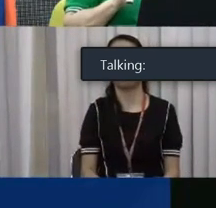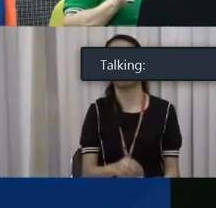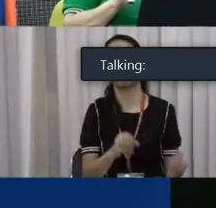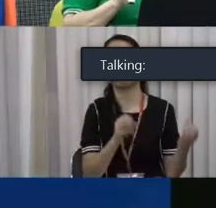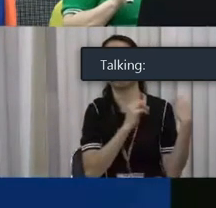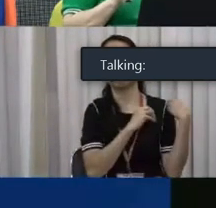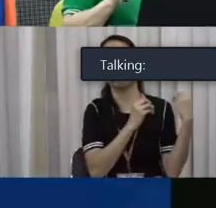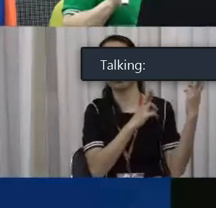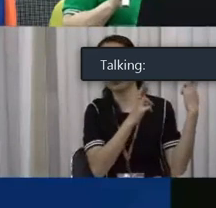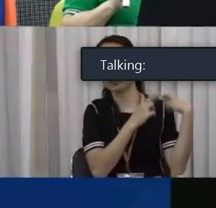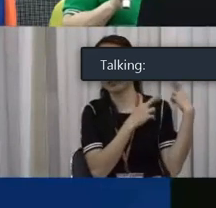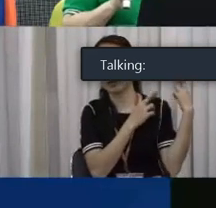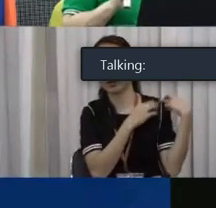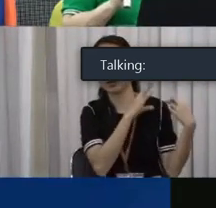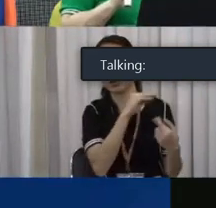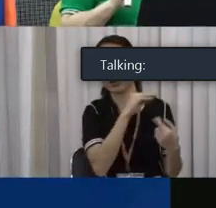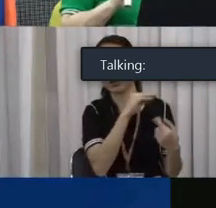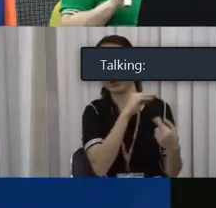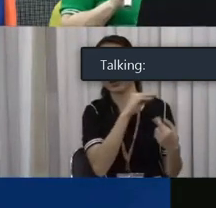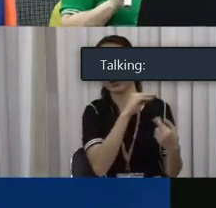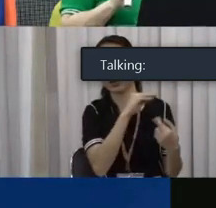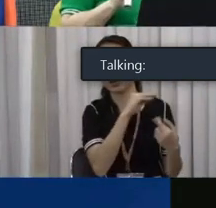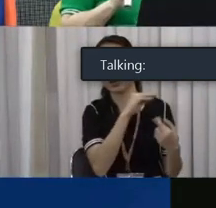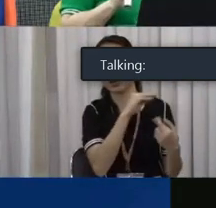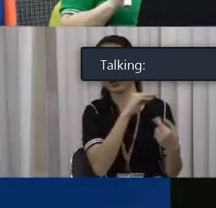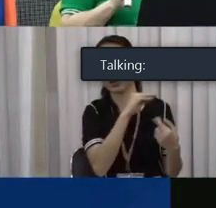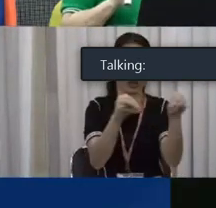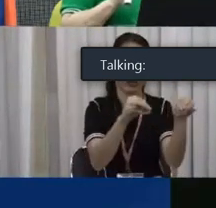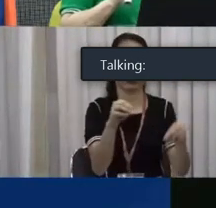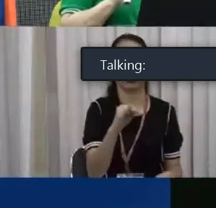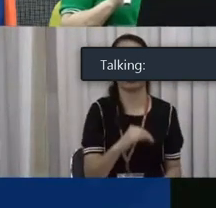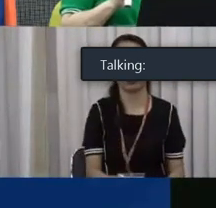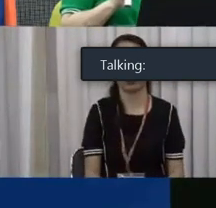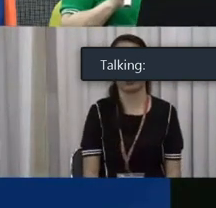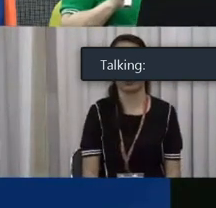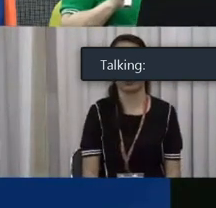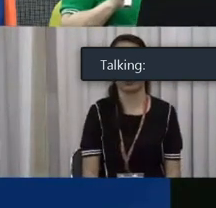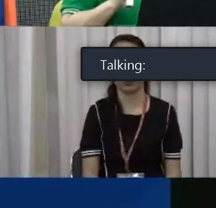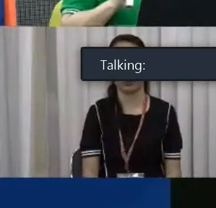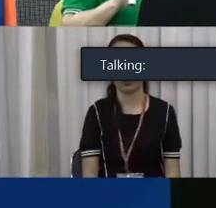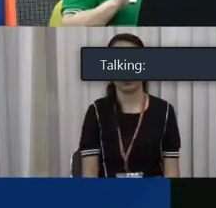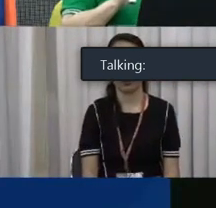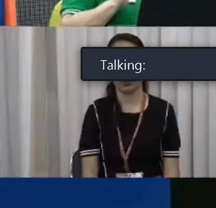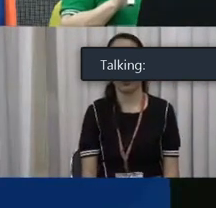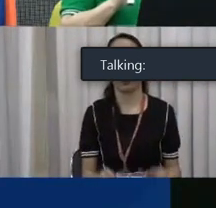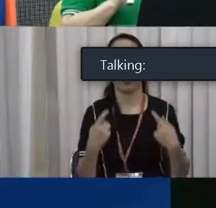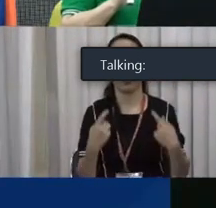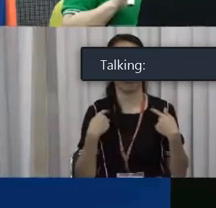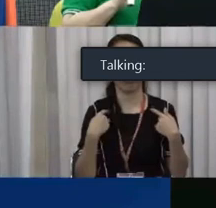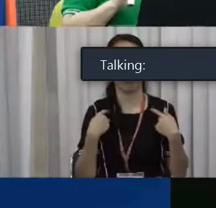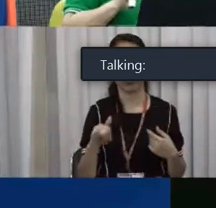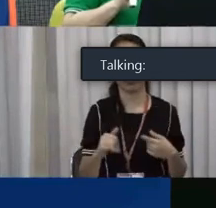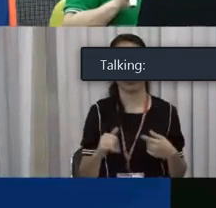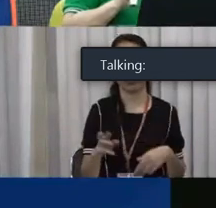breakage. Obligations, responsibilities of management. So, naatay mga obligasyon ang management labaw